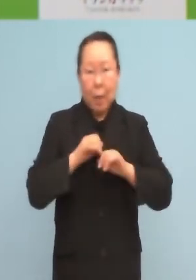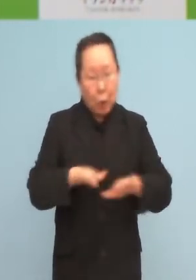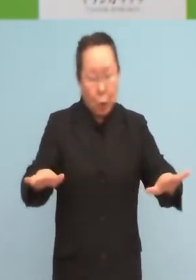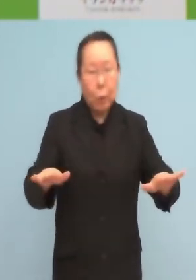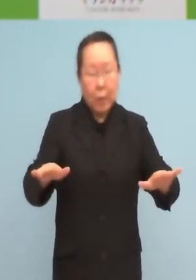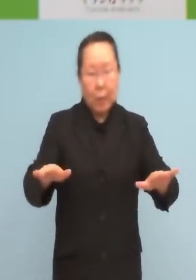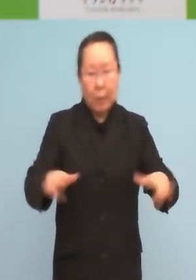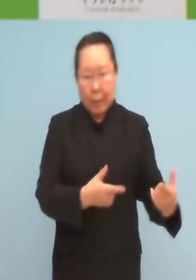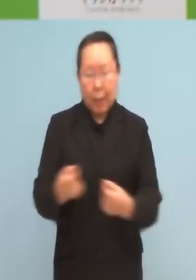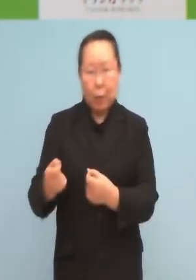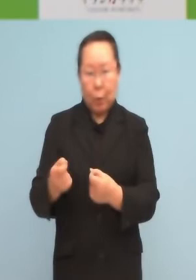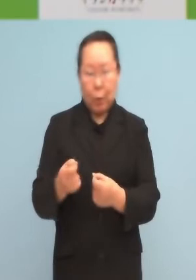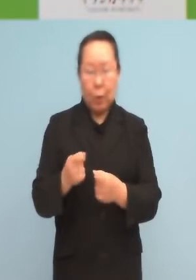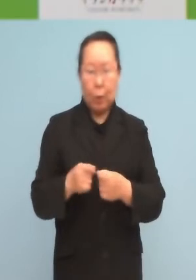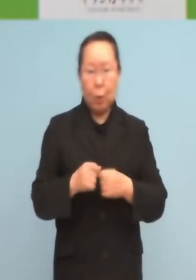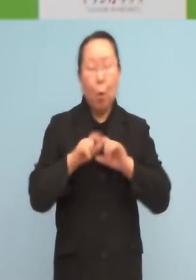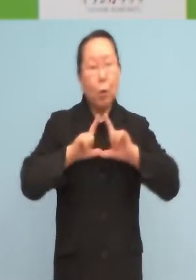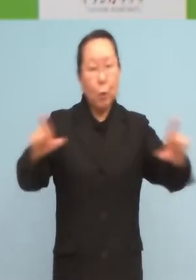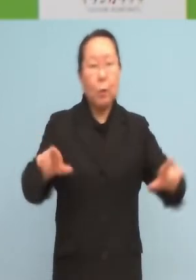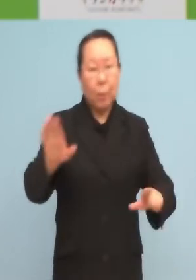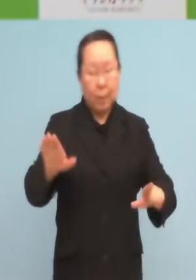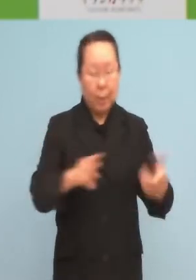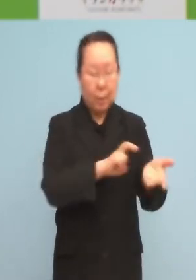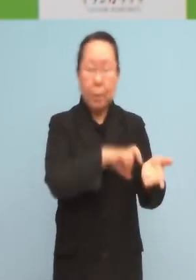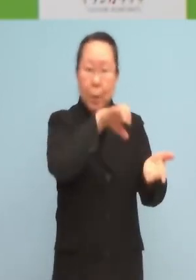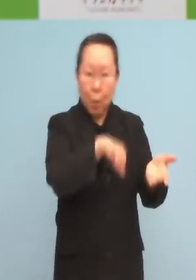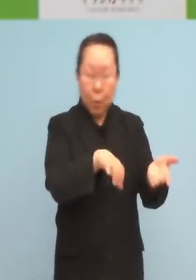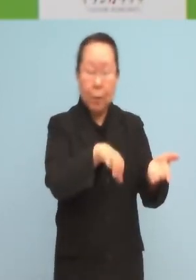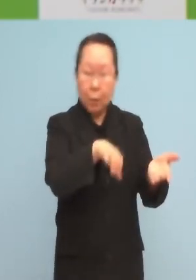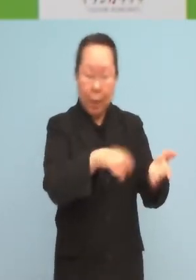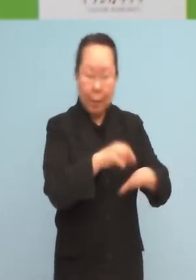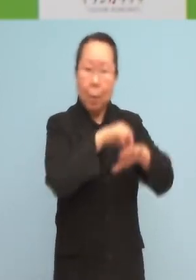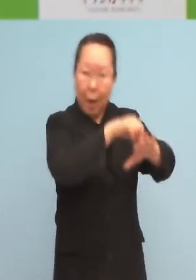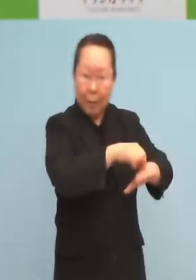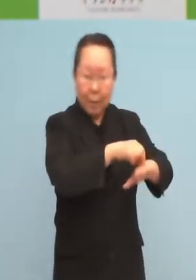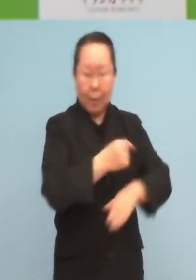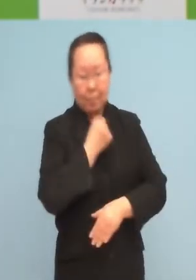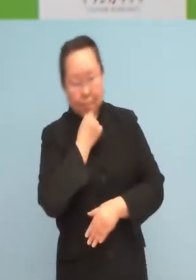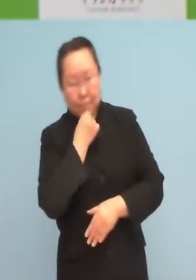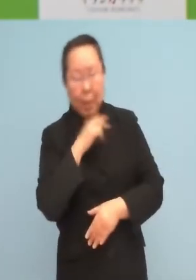ういう院内の集団的な感染の疑い、まだ調査の段階でありますが、そういうこ